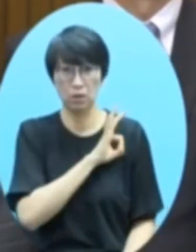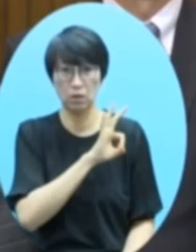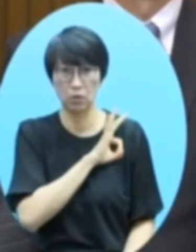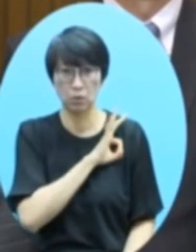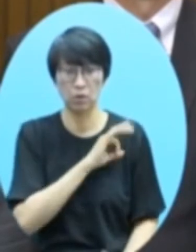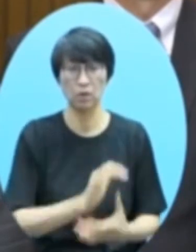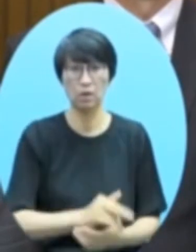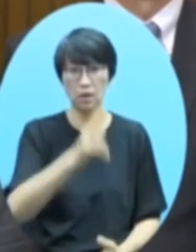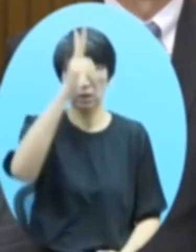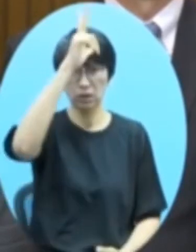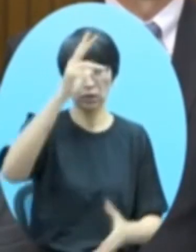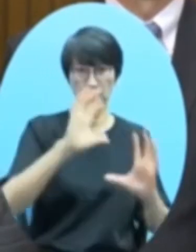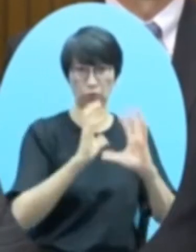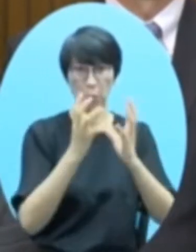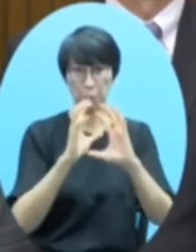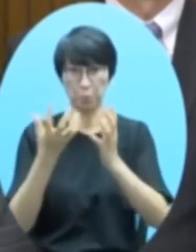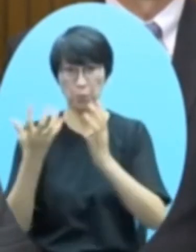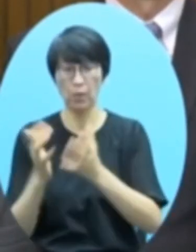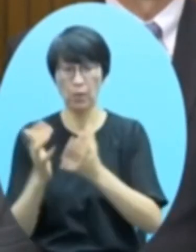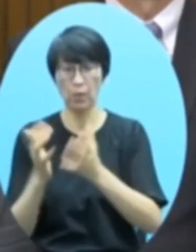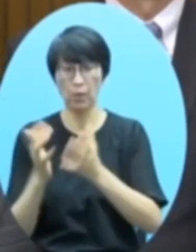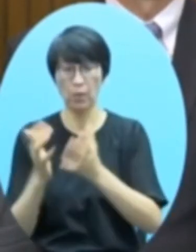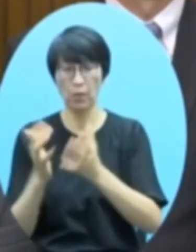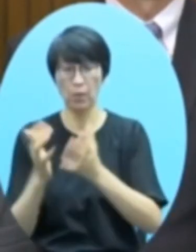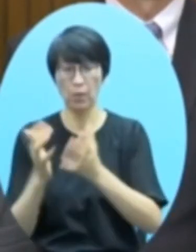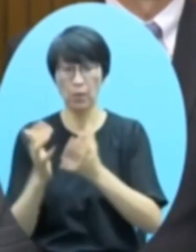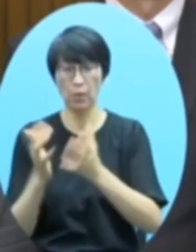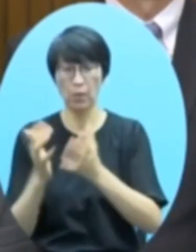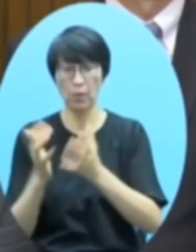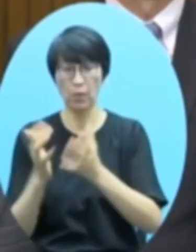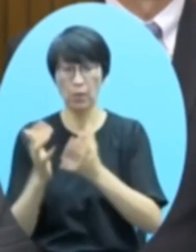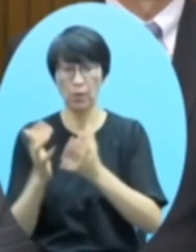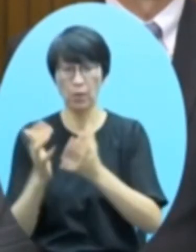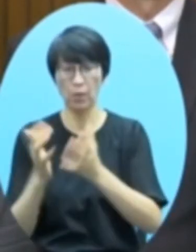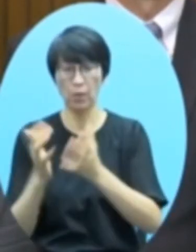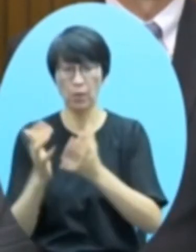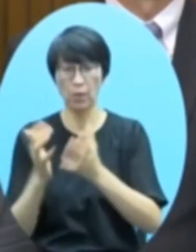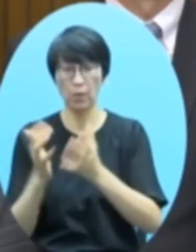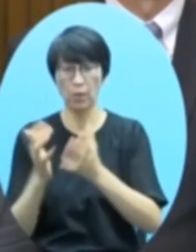而政府的部门呢亦都会按需